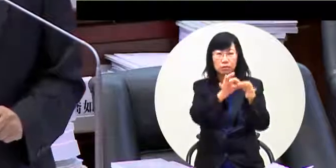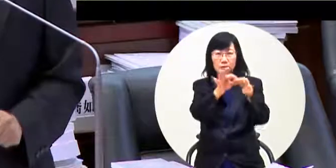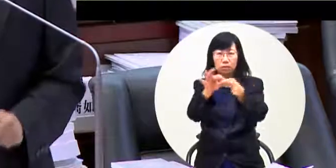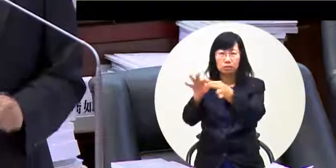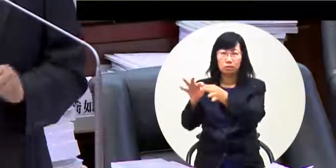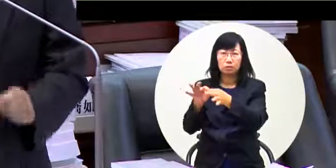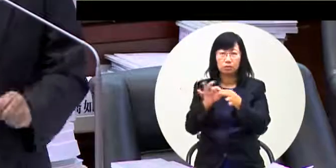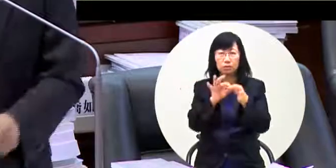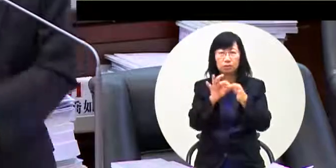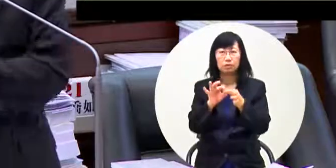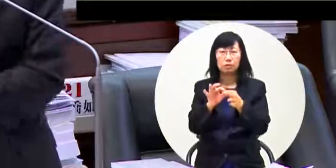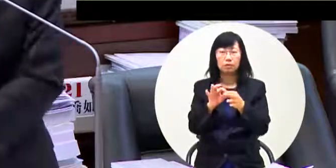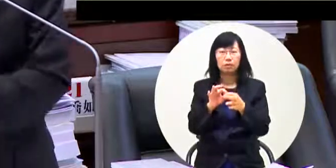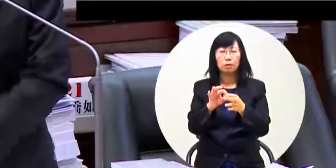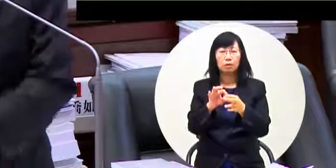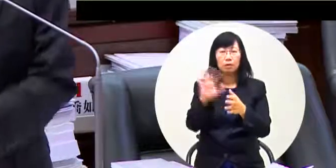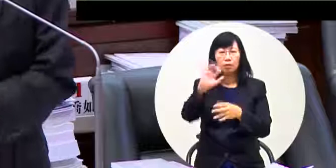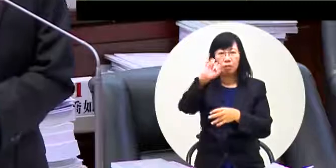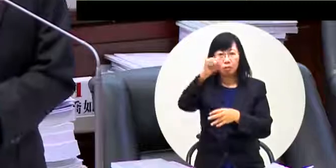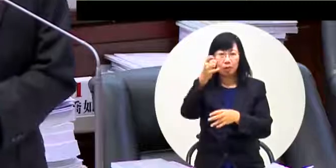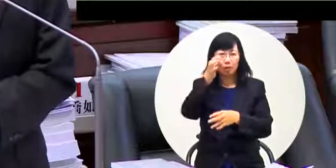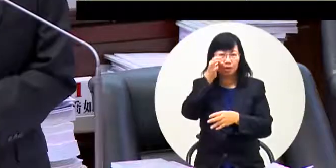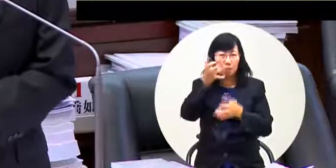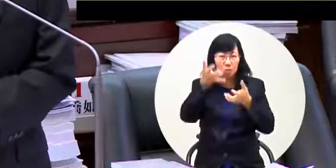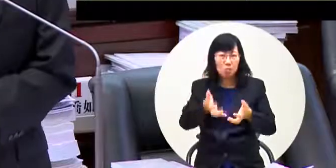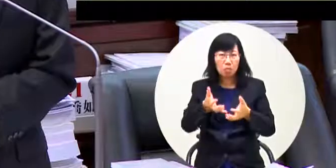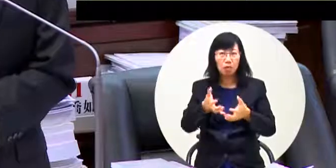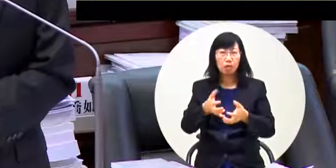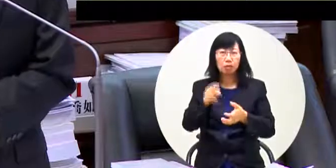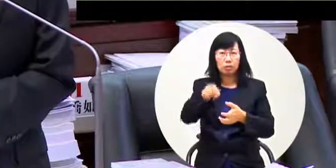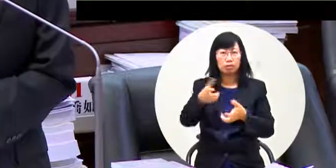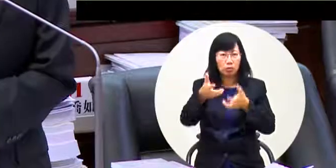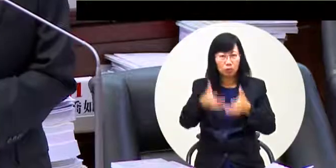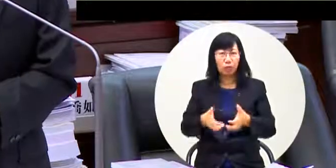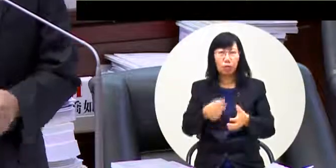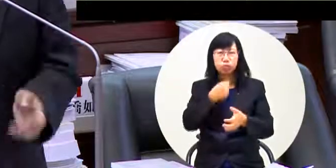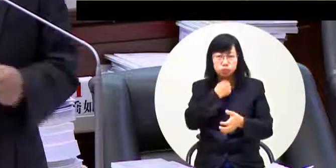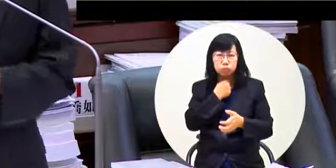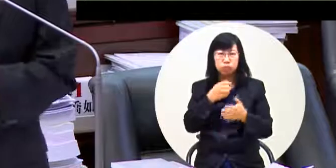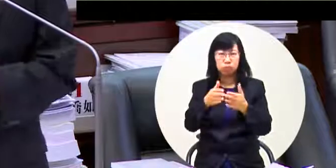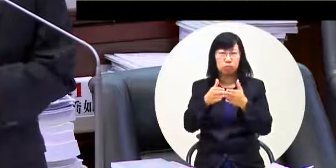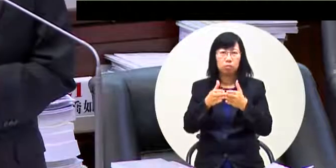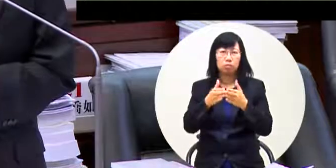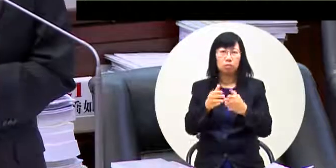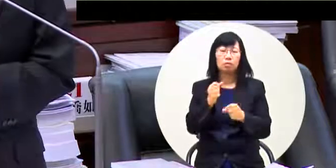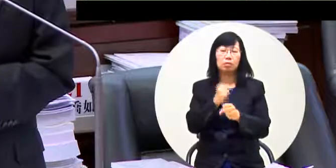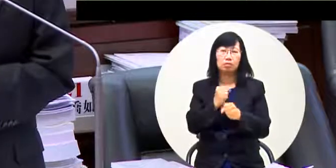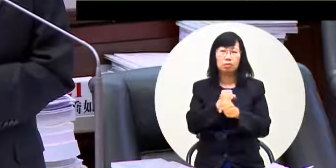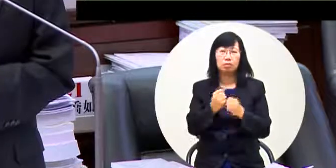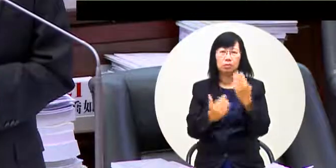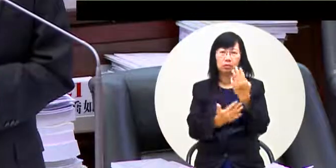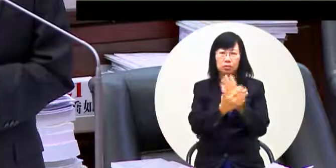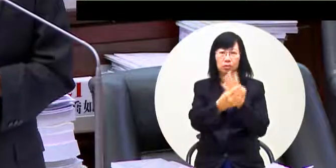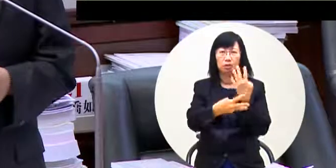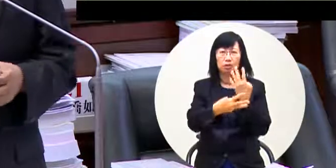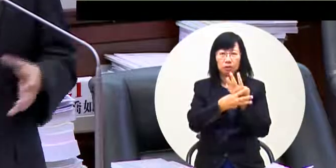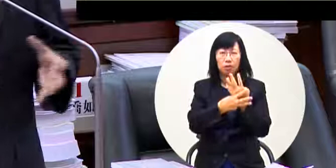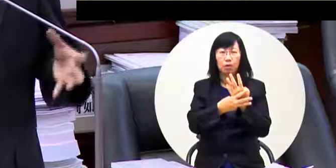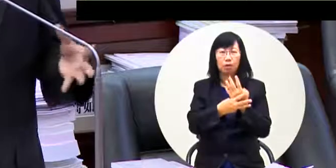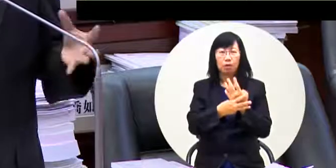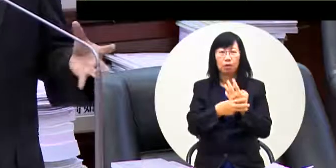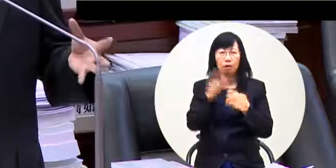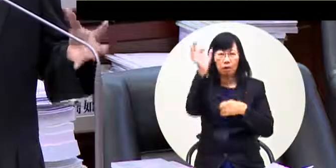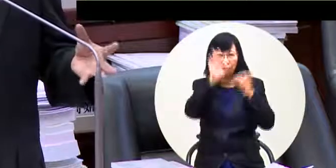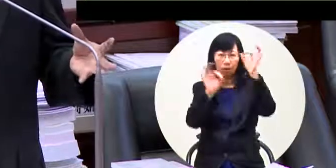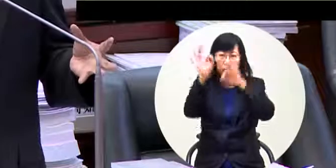地方，可是又出众又必须要的一个一个产业，找不到地。我跟市长报告是，所